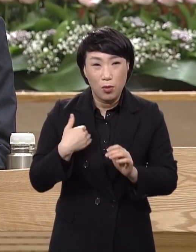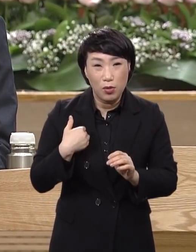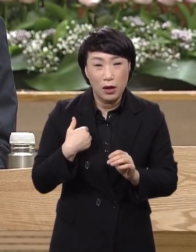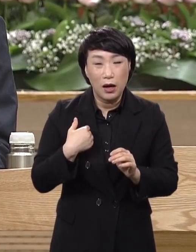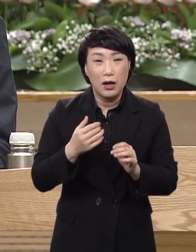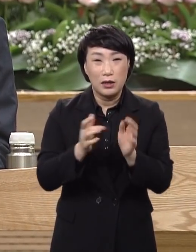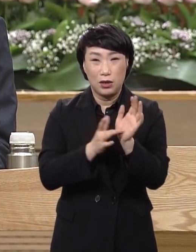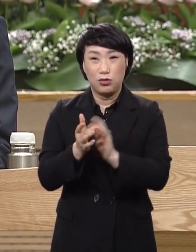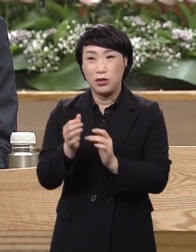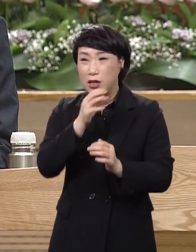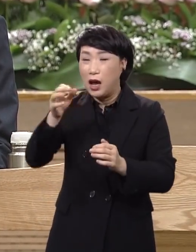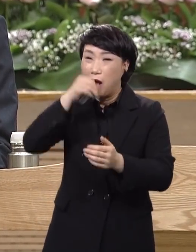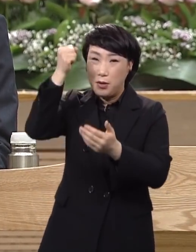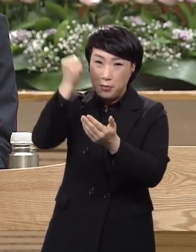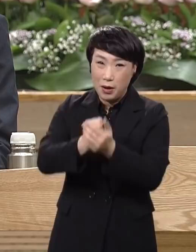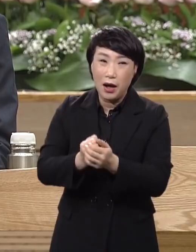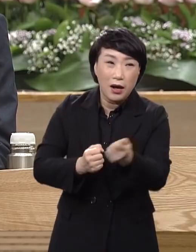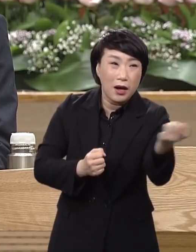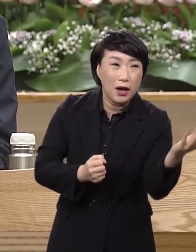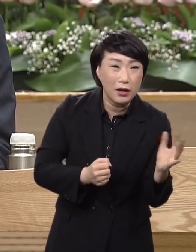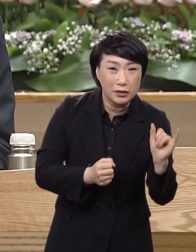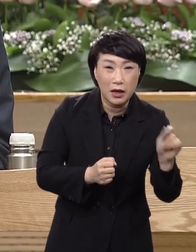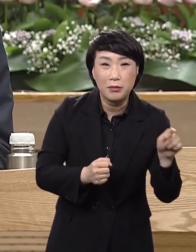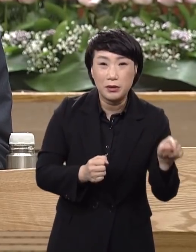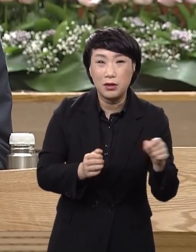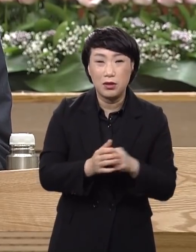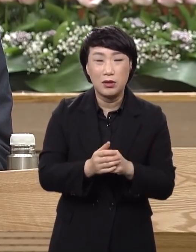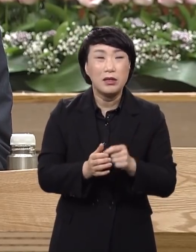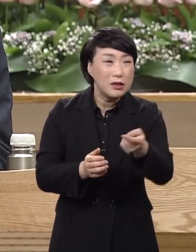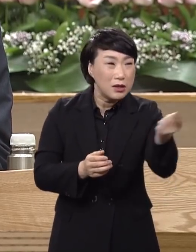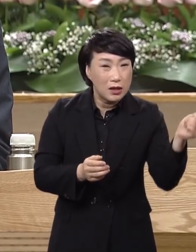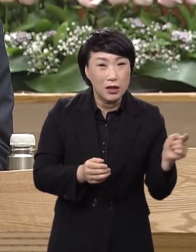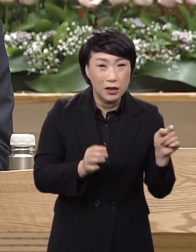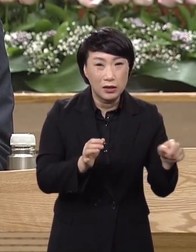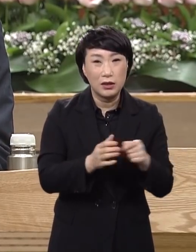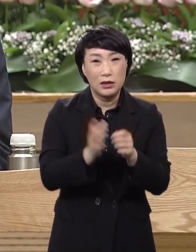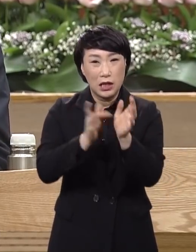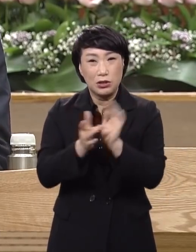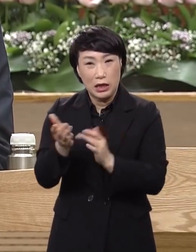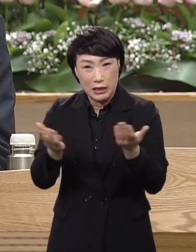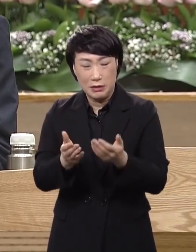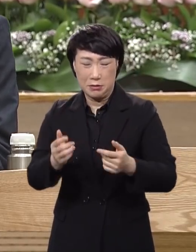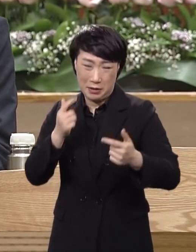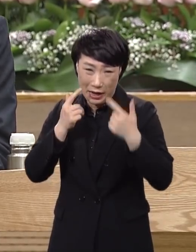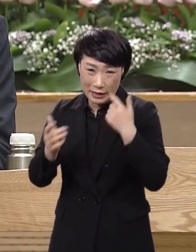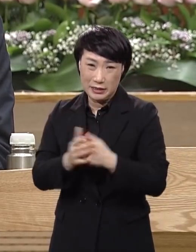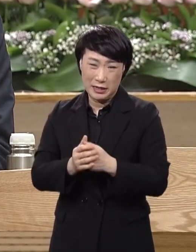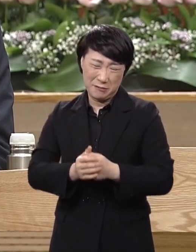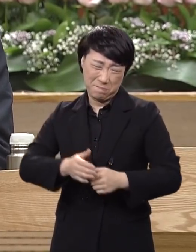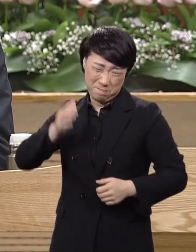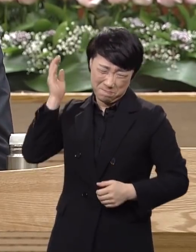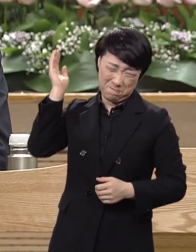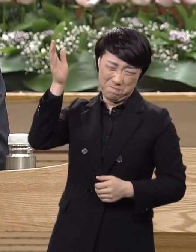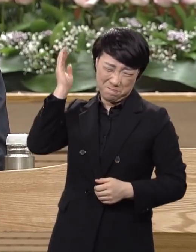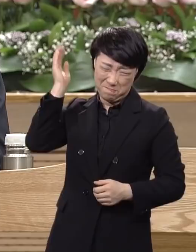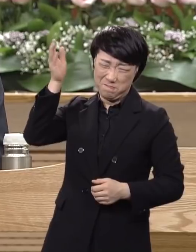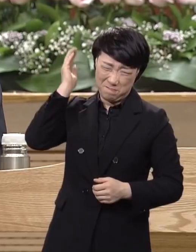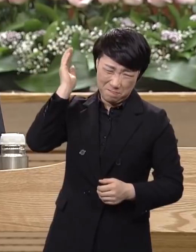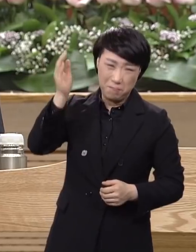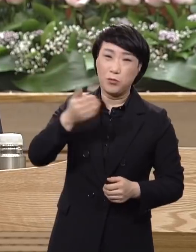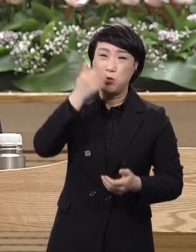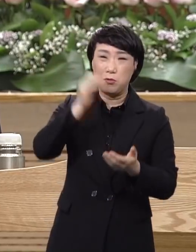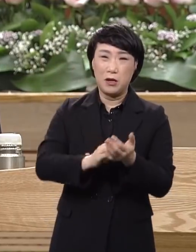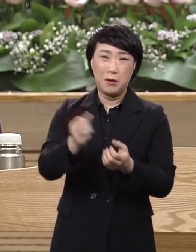예수를 십자가에 못 박은 저들, 내가 저들에게 예수의 사건을 실제 마음껏 말하다 돌에